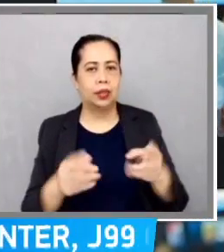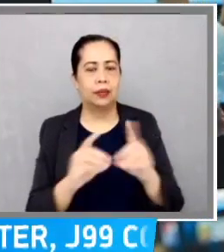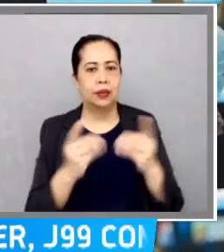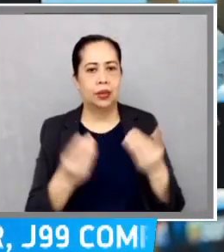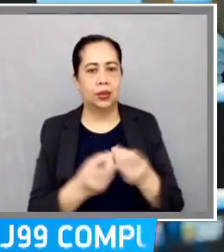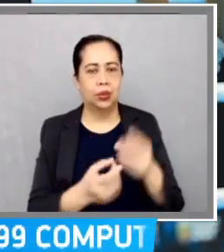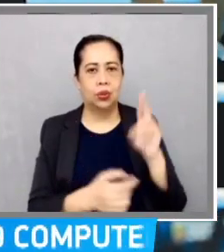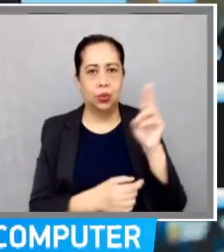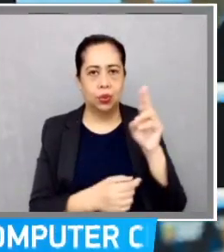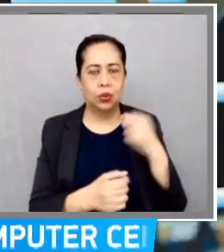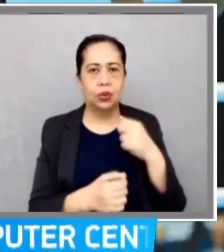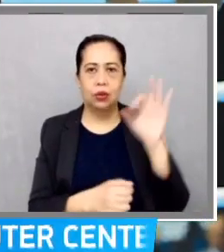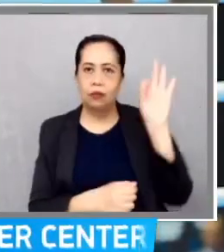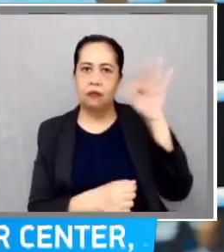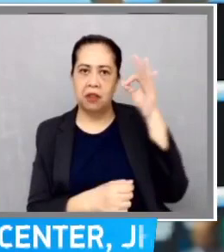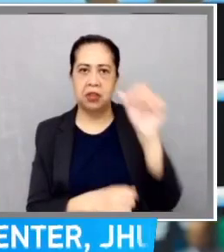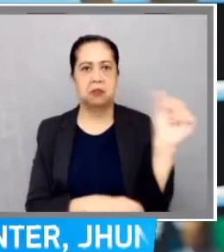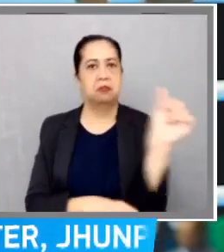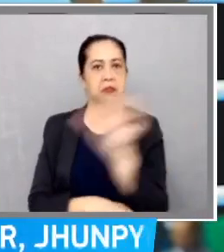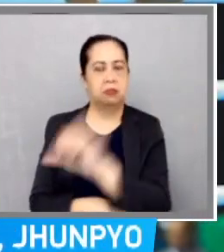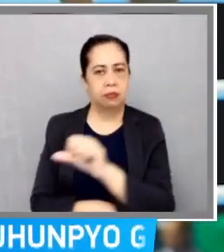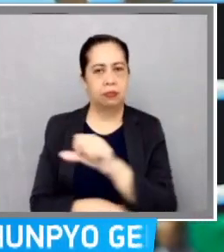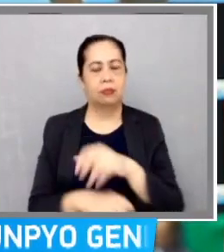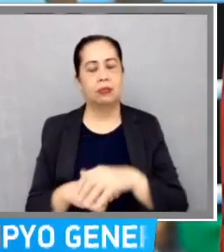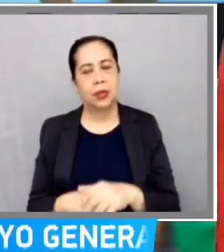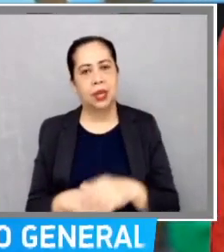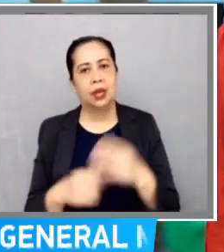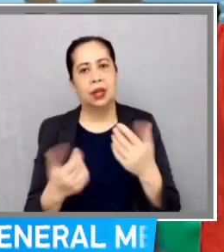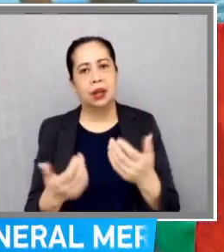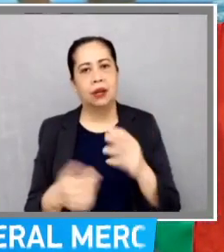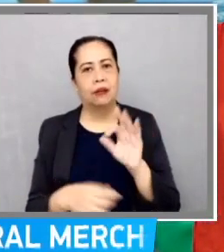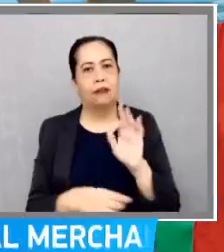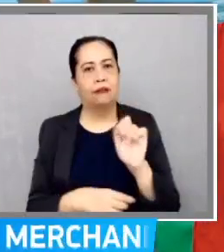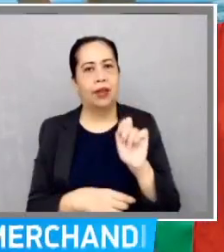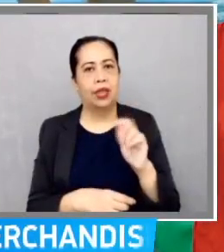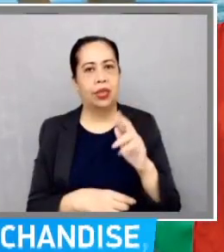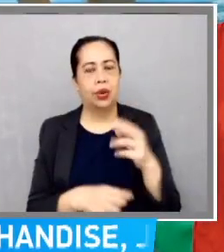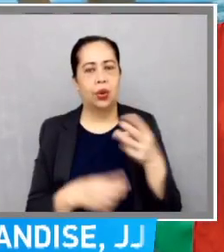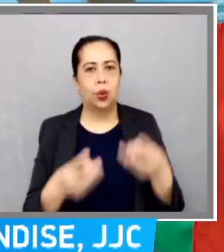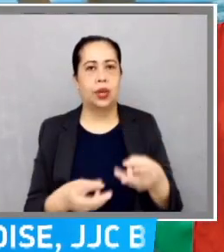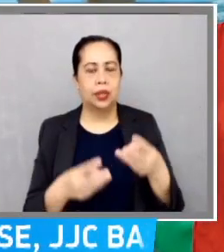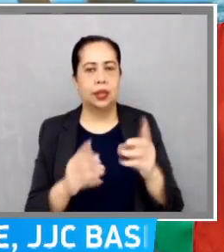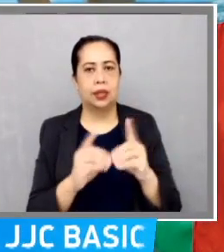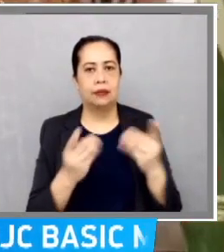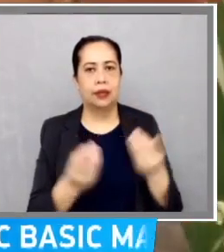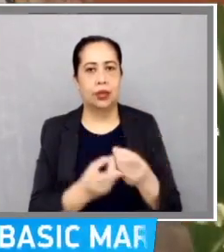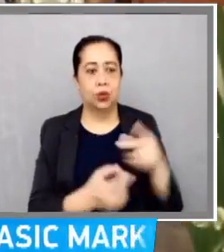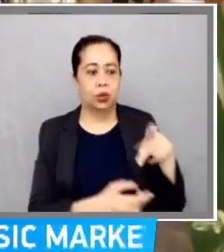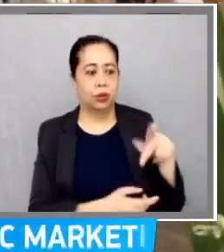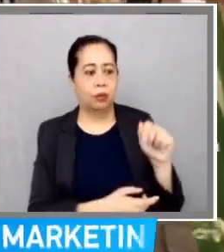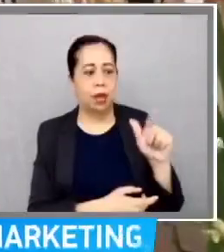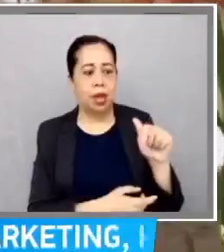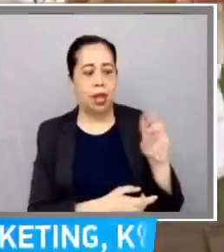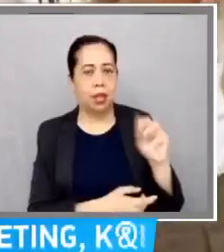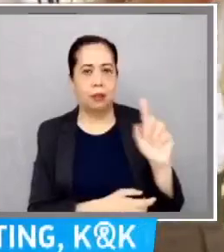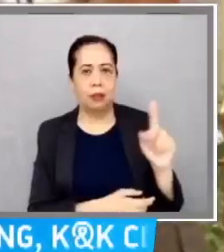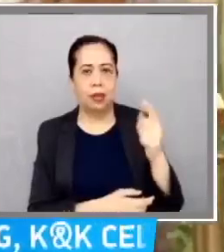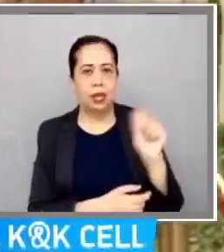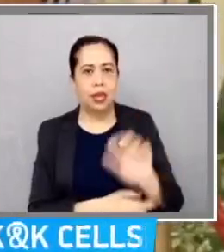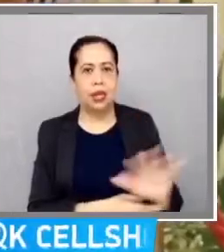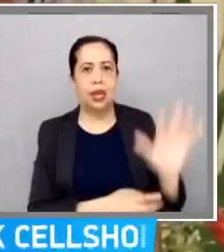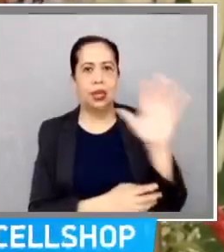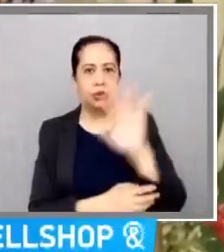niyang French sa men's 57kg featherweight division. Si Paalam ang kasalukuyang Asian Boxing